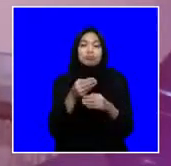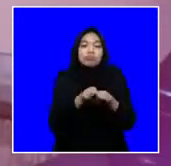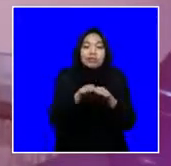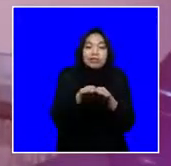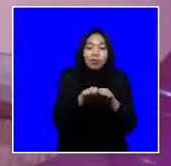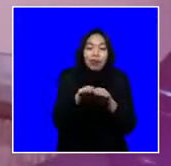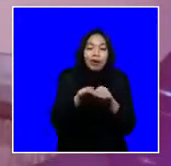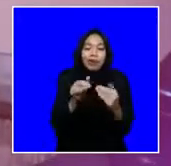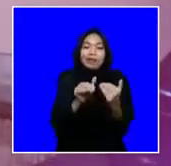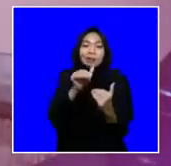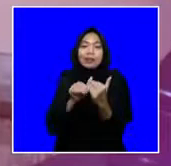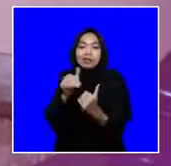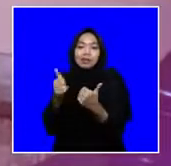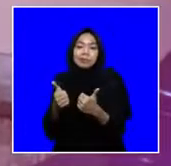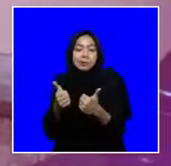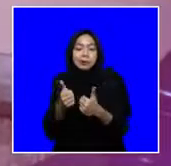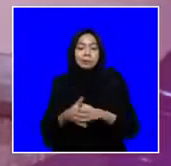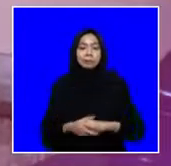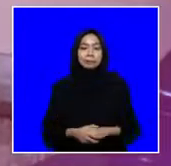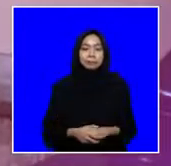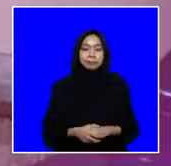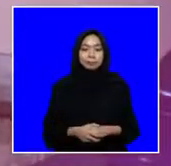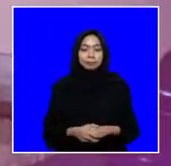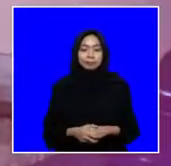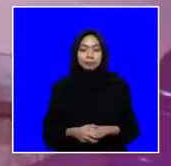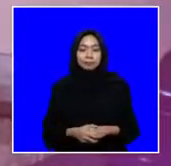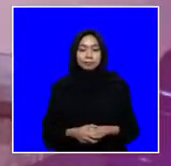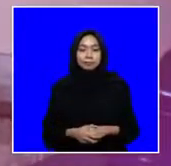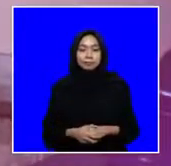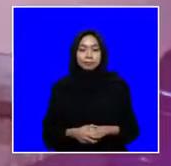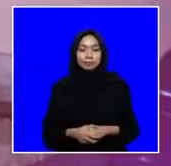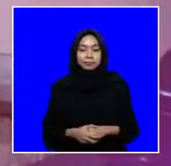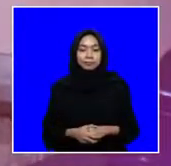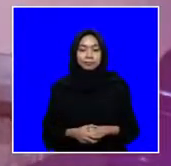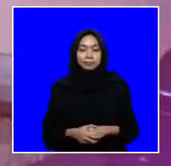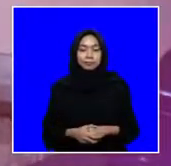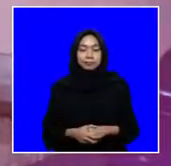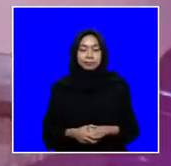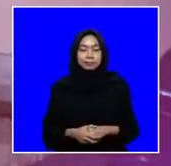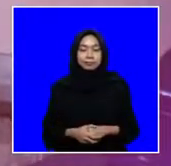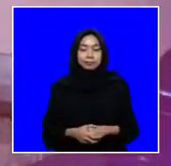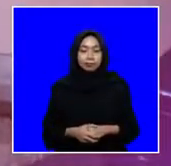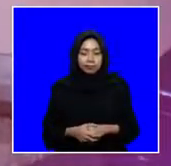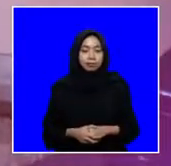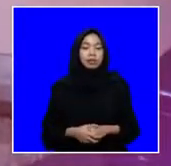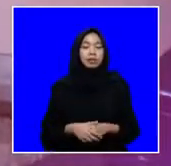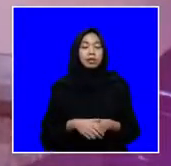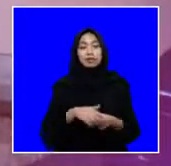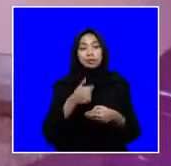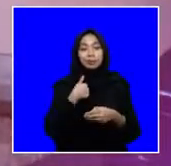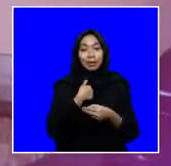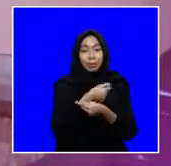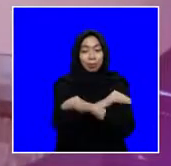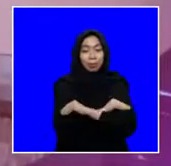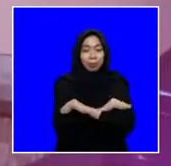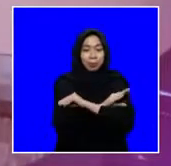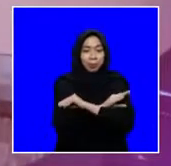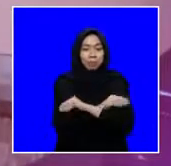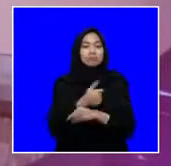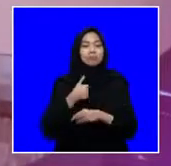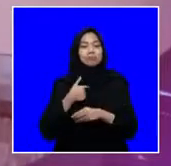menjadi presenter perubahan. Beriring harapan agar peningkatan skill dan kompetensi tersebut